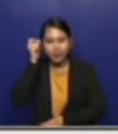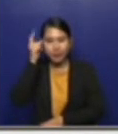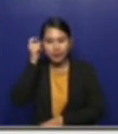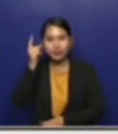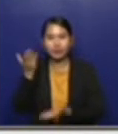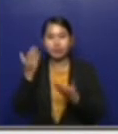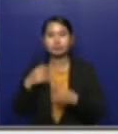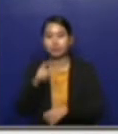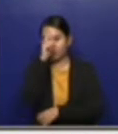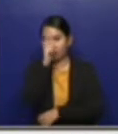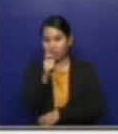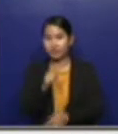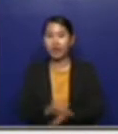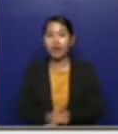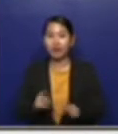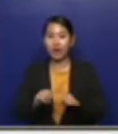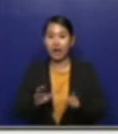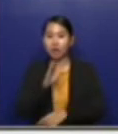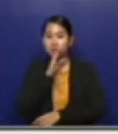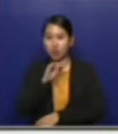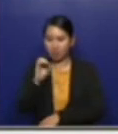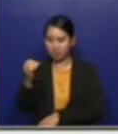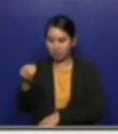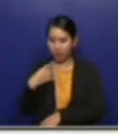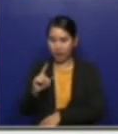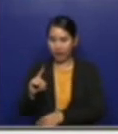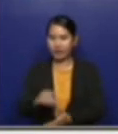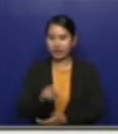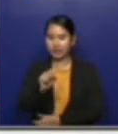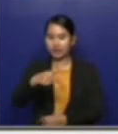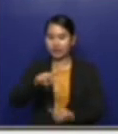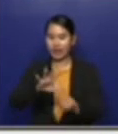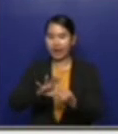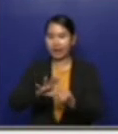านั้นก็คือถ้าเขาเรียกร้องให้ยุบสภาเนี่ยใครมีอำ